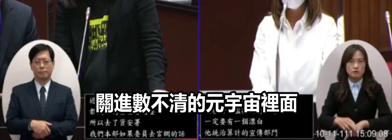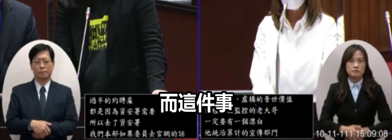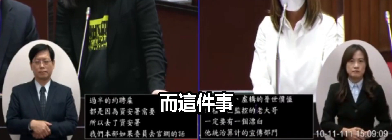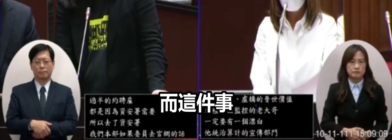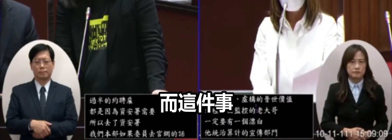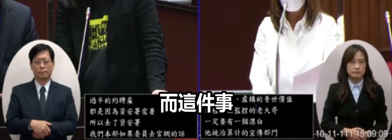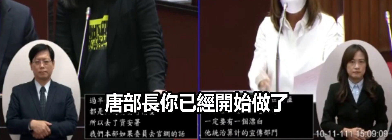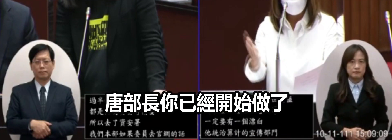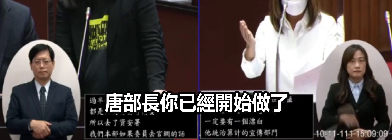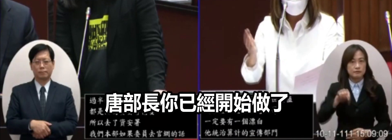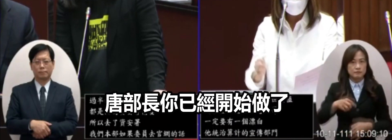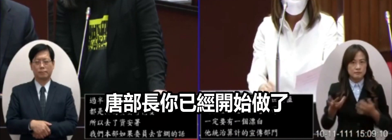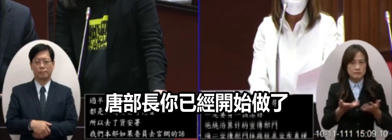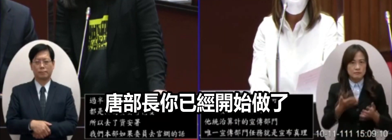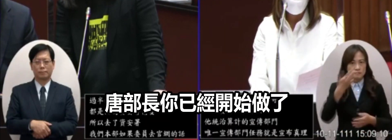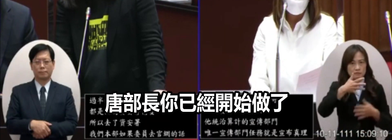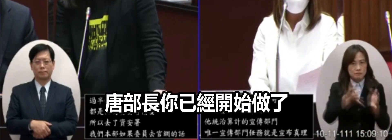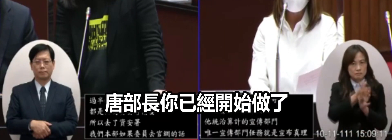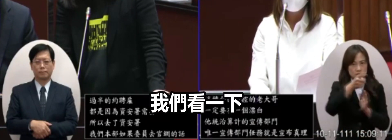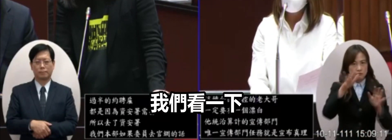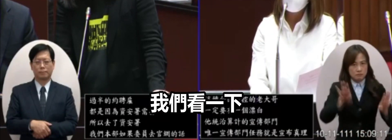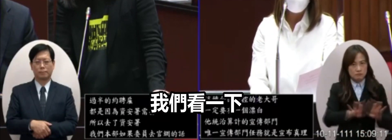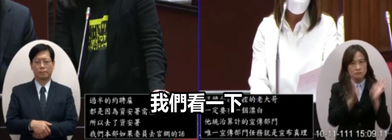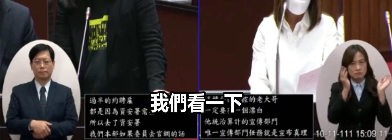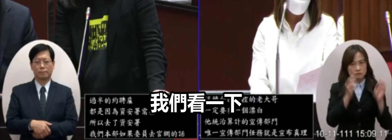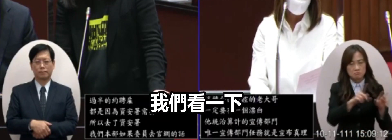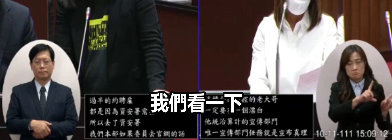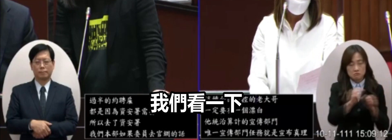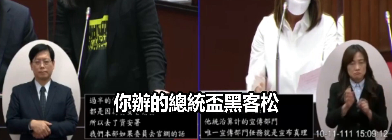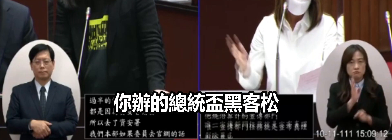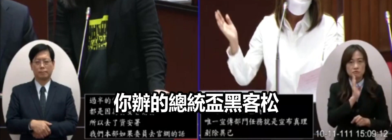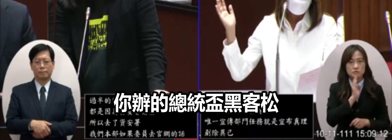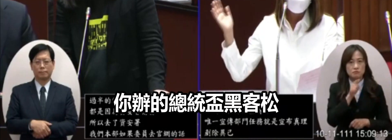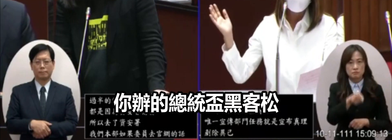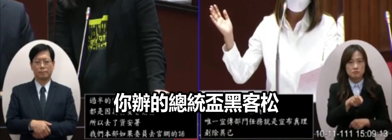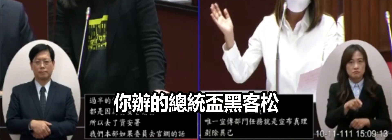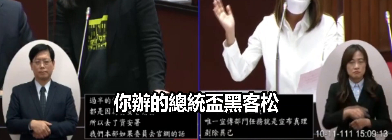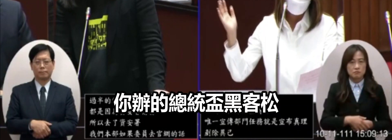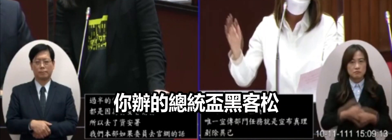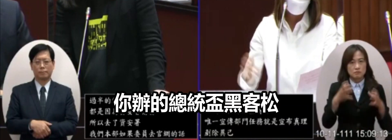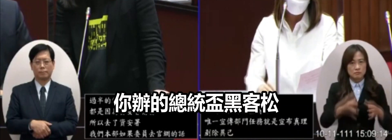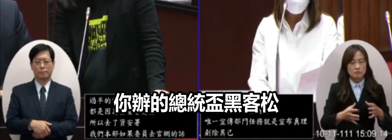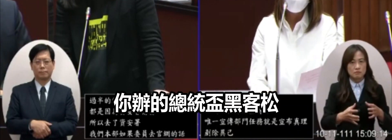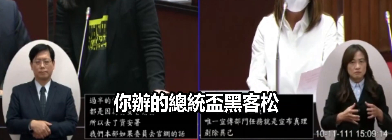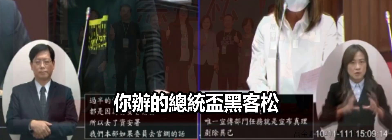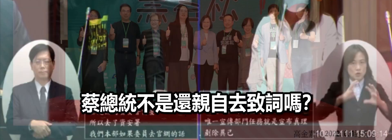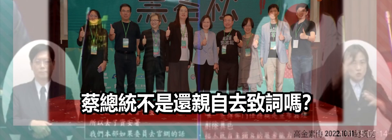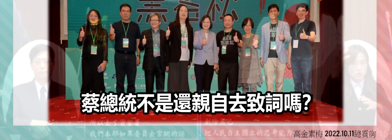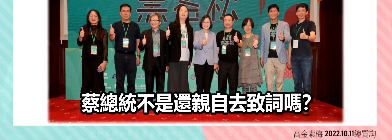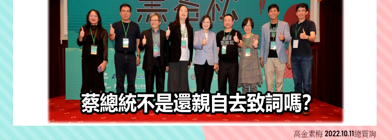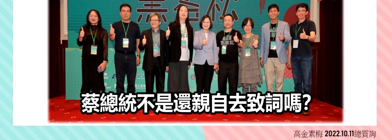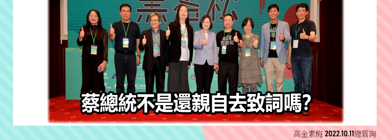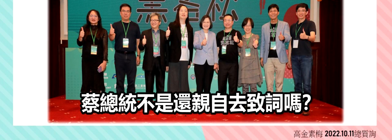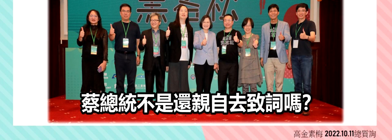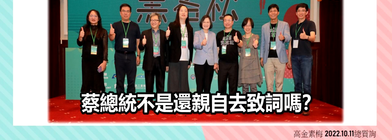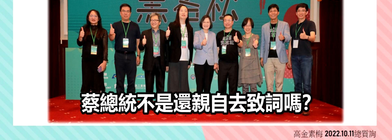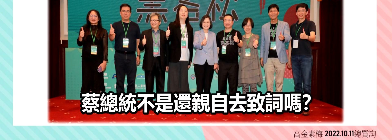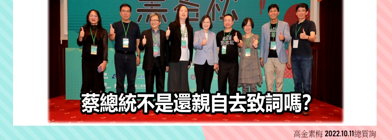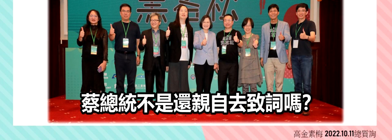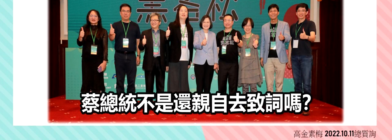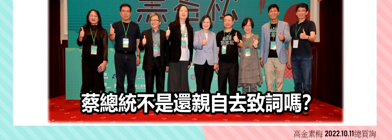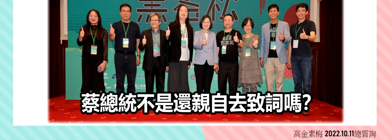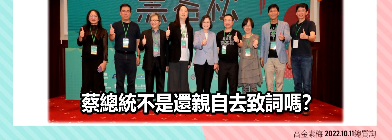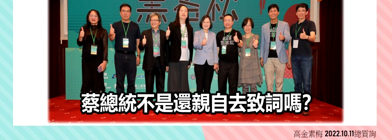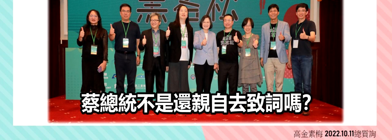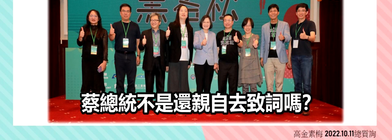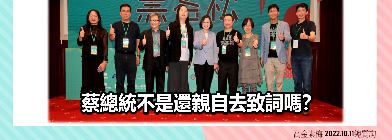面。而这件事唐部长你已经开始做了，我们看一下您办的总统杯黑客松，蔡总统不是还亲自